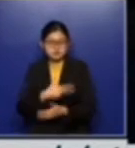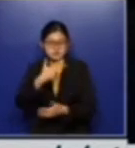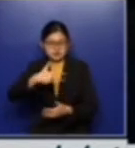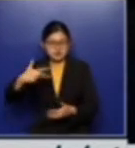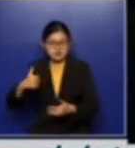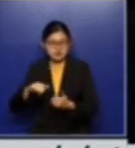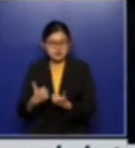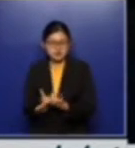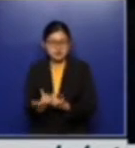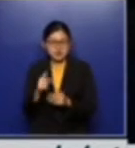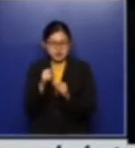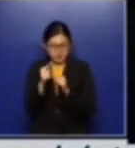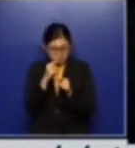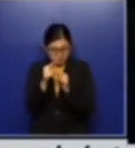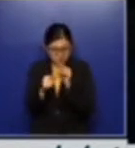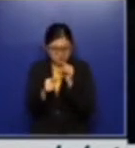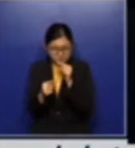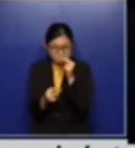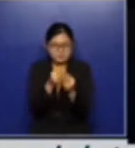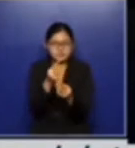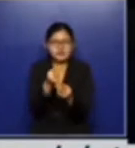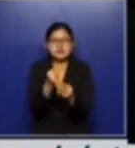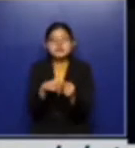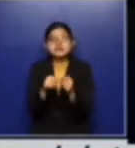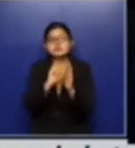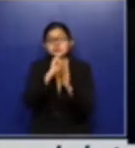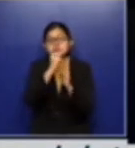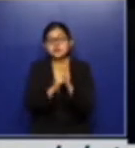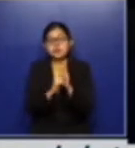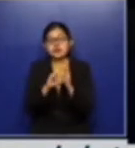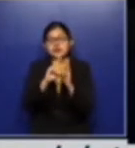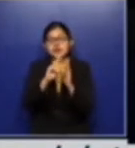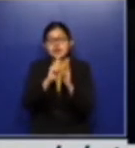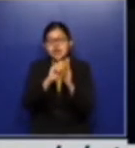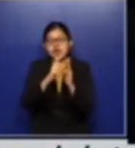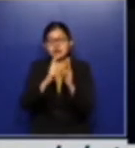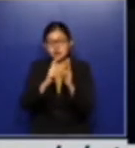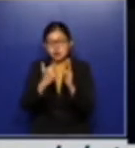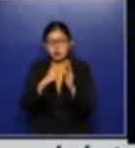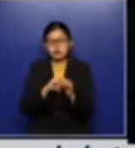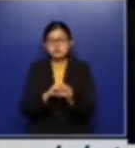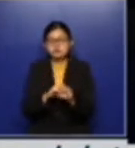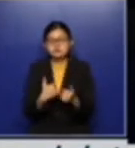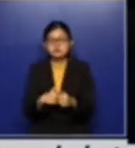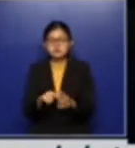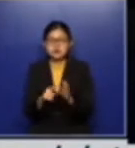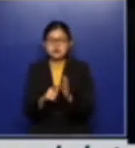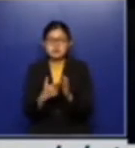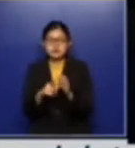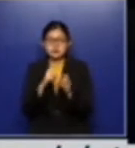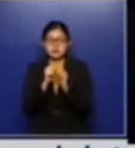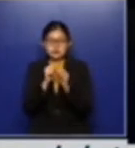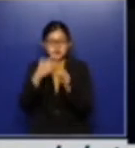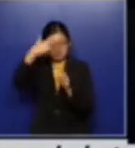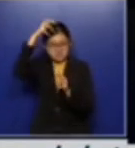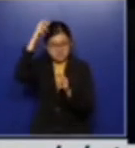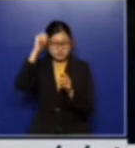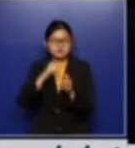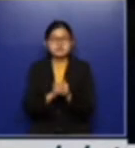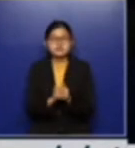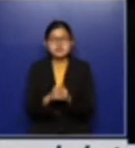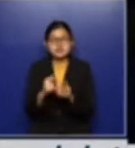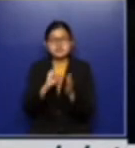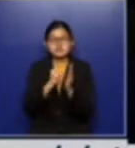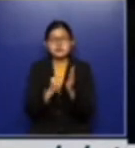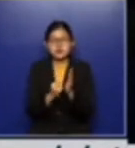พื้นที่จังหวัดอ่างทองหรือท่านอดีตสสดร.สุรสารผาสุขที่จังหวัดสิงห์บุรีรวมความ